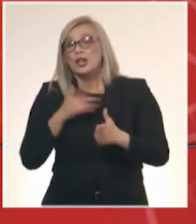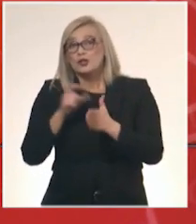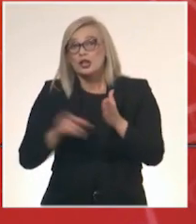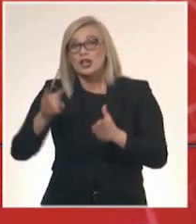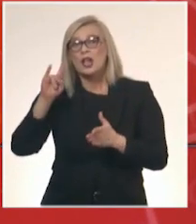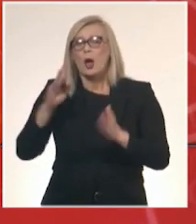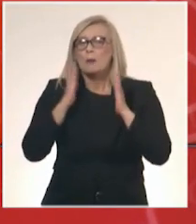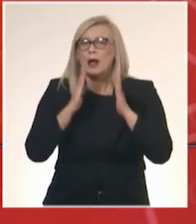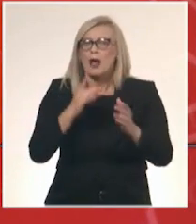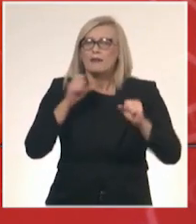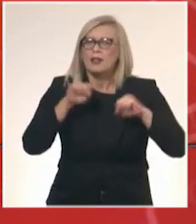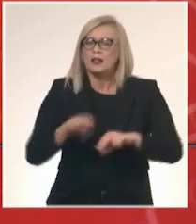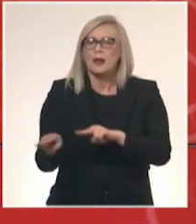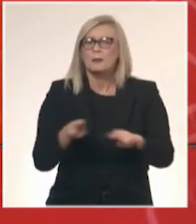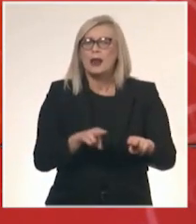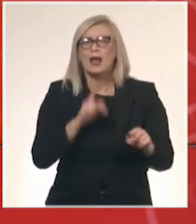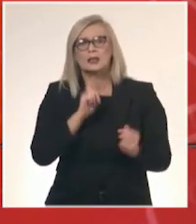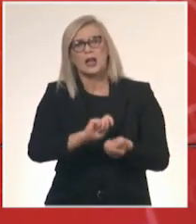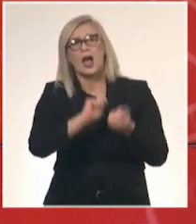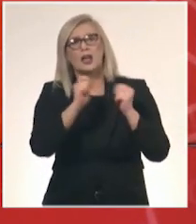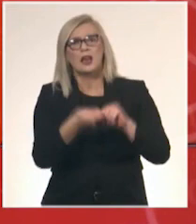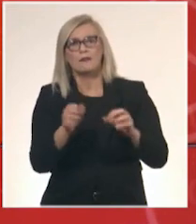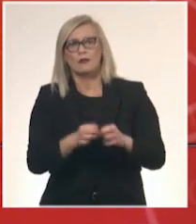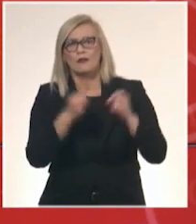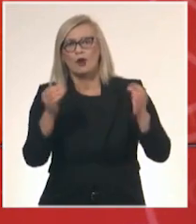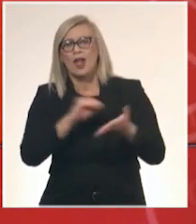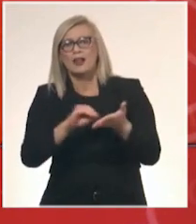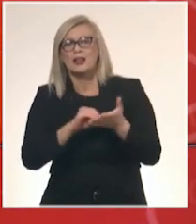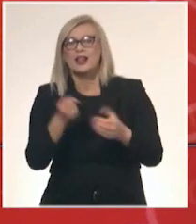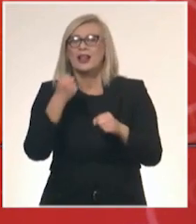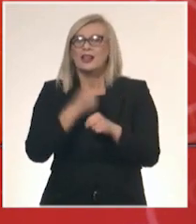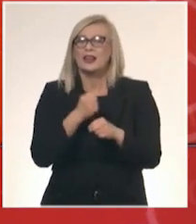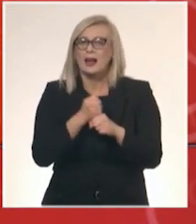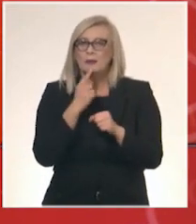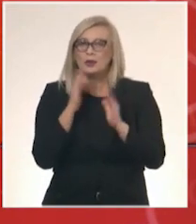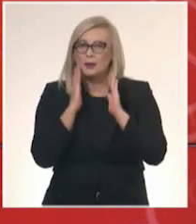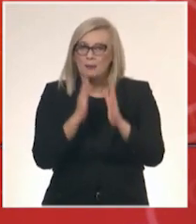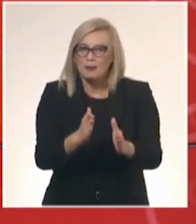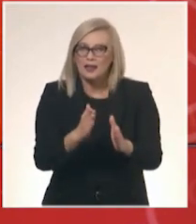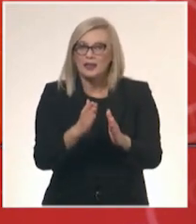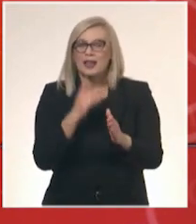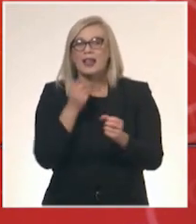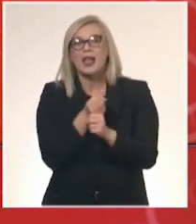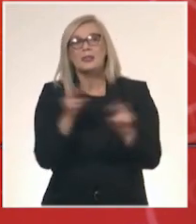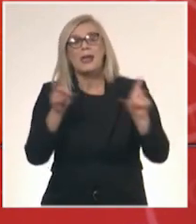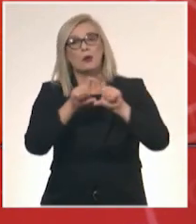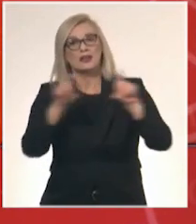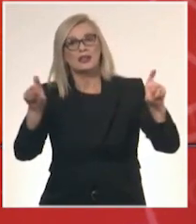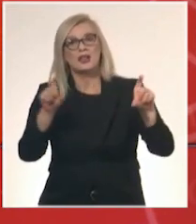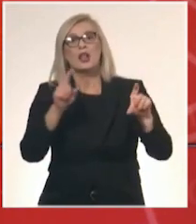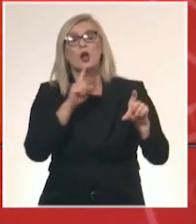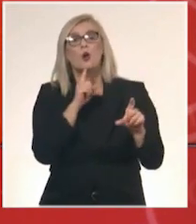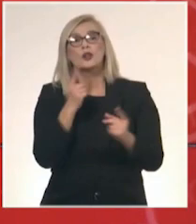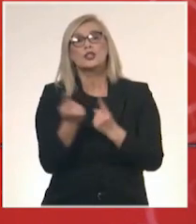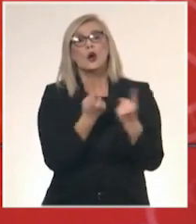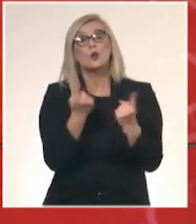право, патоказот за реформа во јавната администрација и патоказот за функционирањето на демократски институции, кои се и